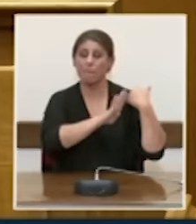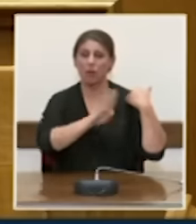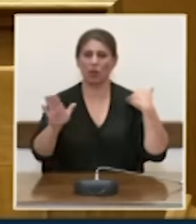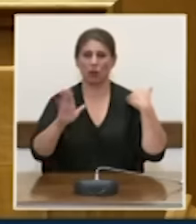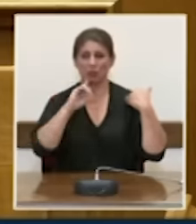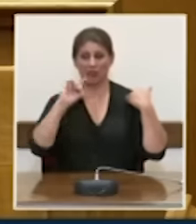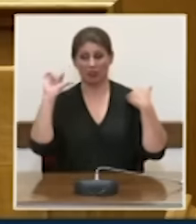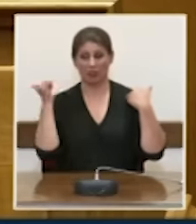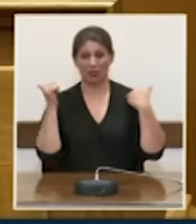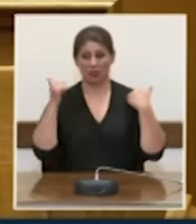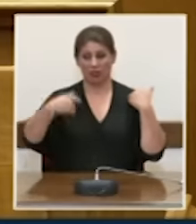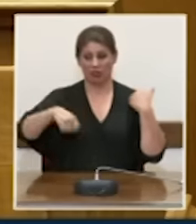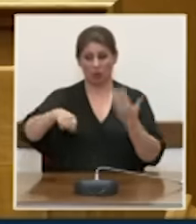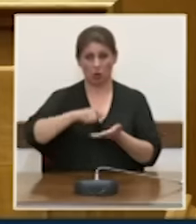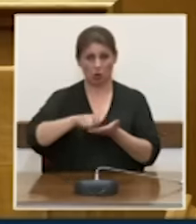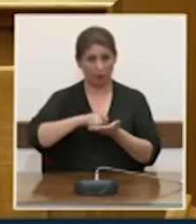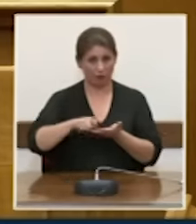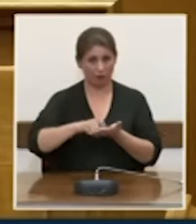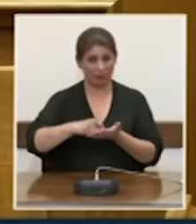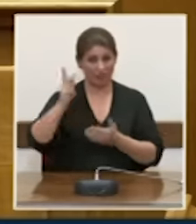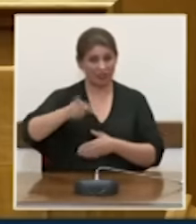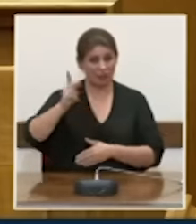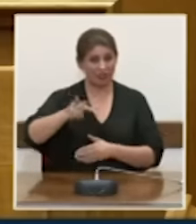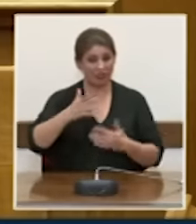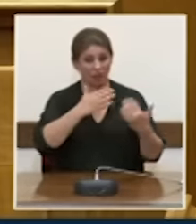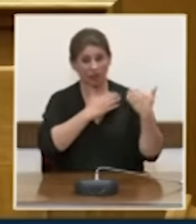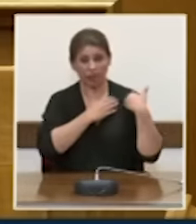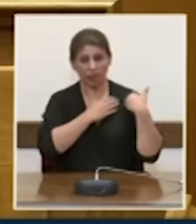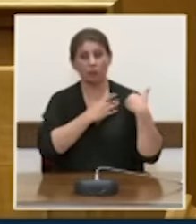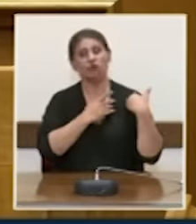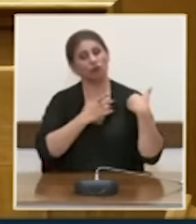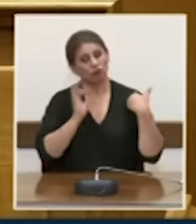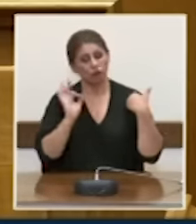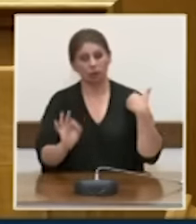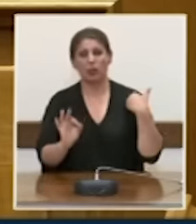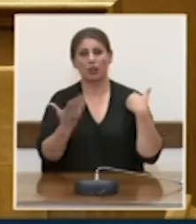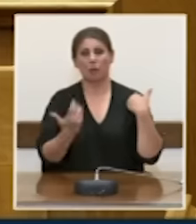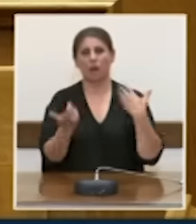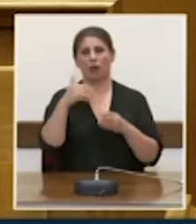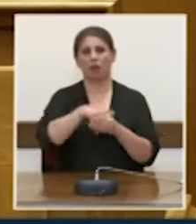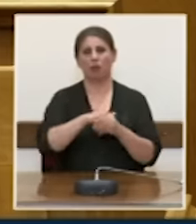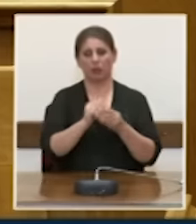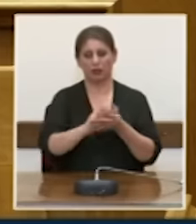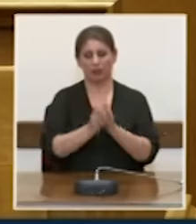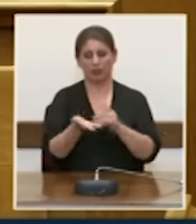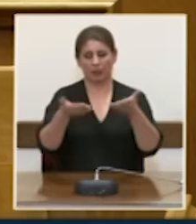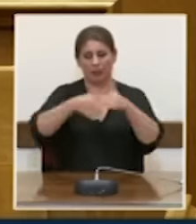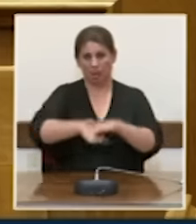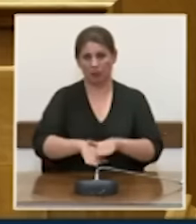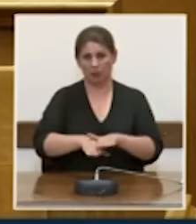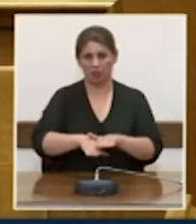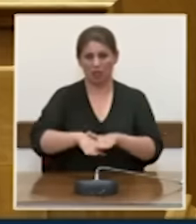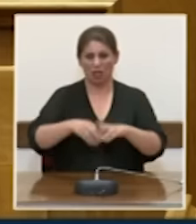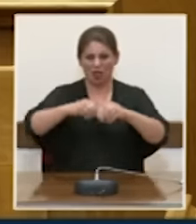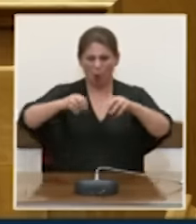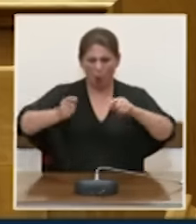χτεσινή δικογραφία και τις ποινικές ευθύνες που σαφώς υπάρχουν για τη συγκάλυψη, για τα μπαζώματα και τόσα